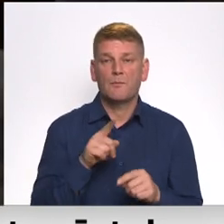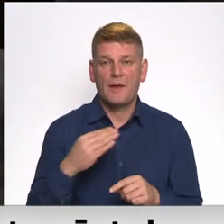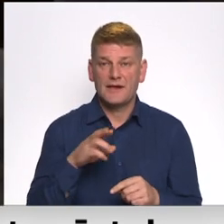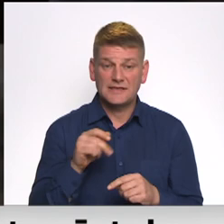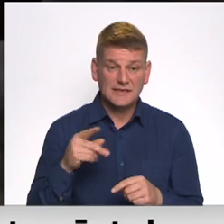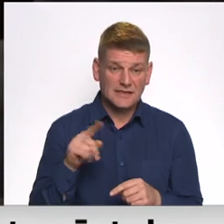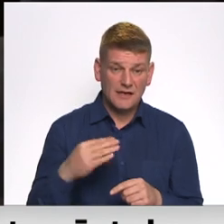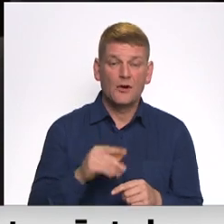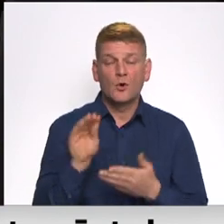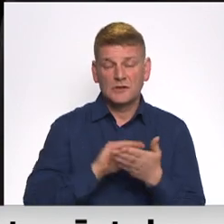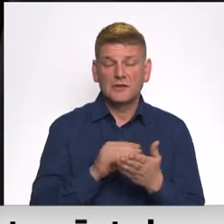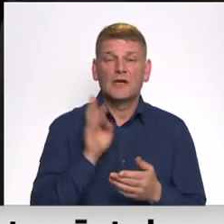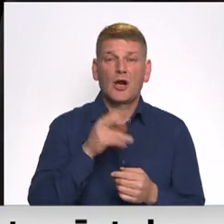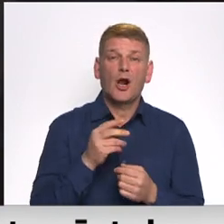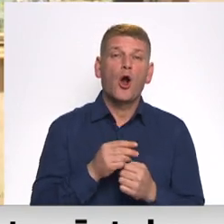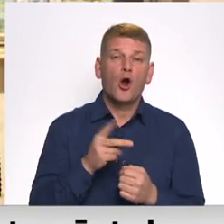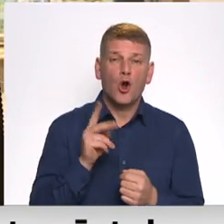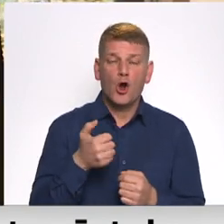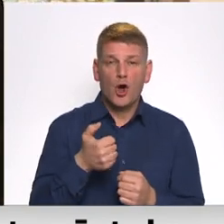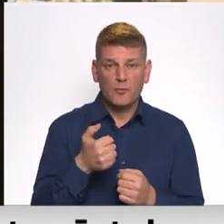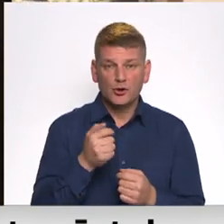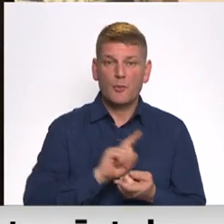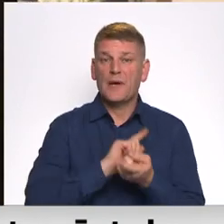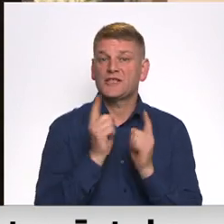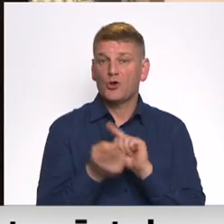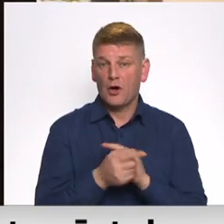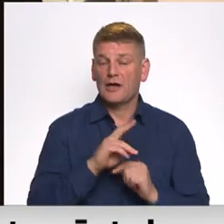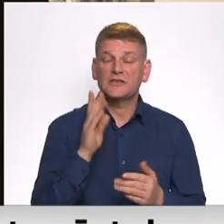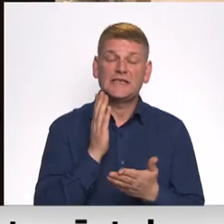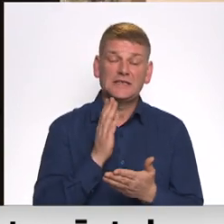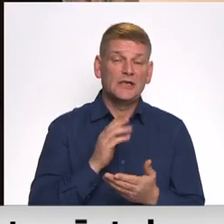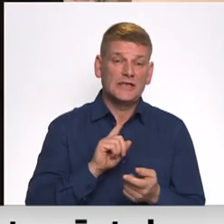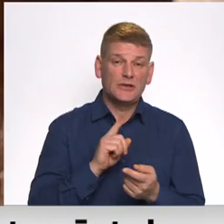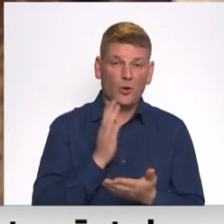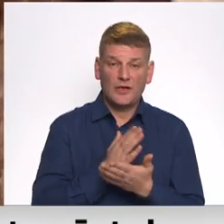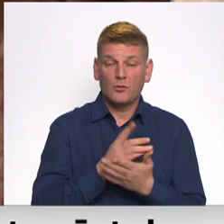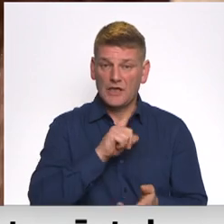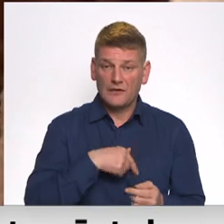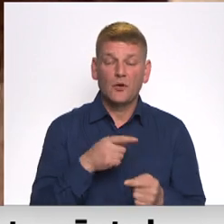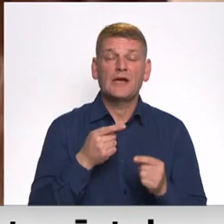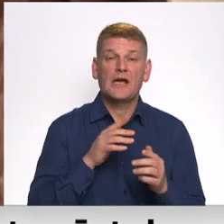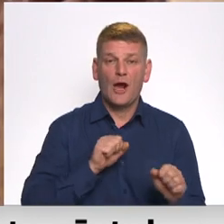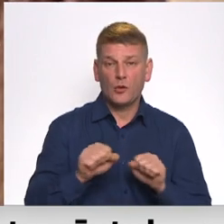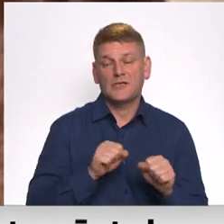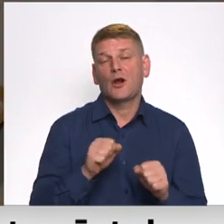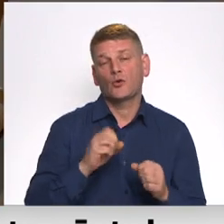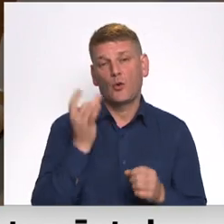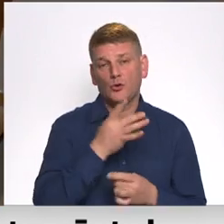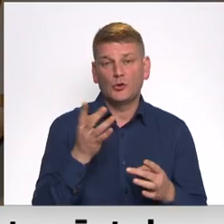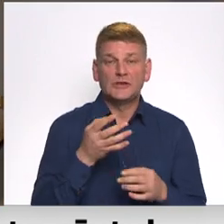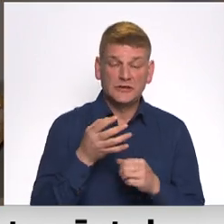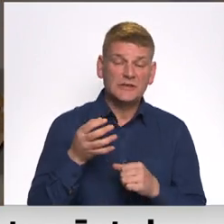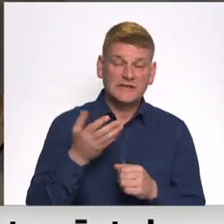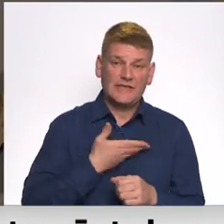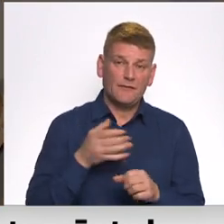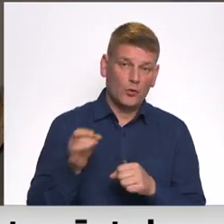vēstulē minēts, ka sauksies Gorbačova perestroika, kas varētu izmainīt notikumus Latvijā, iekustināt kultūras dzīvi novados un atgriezt gleznotāja